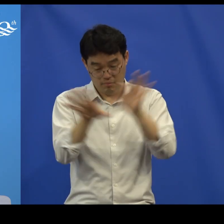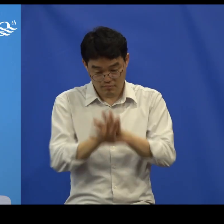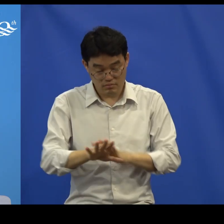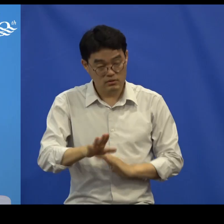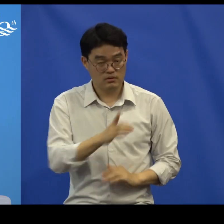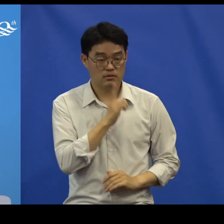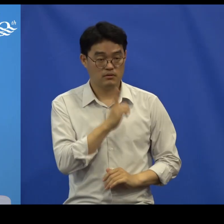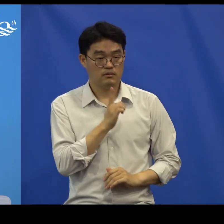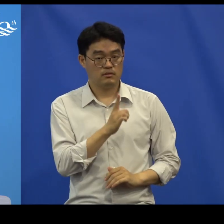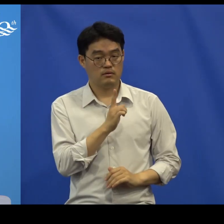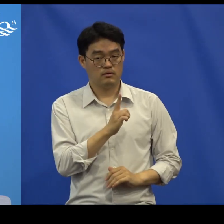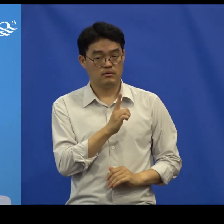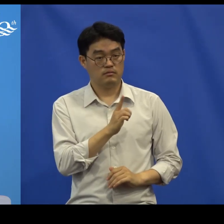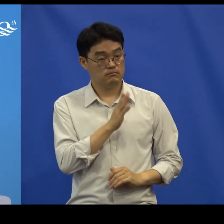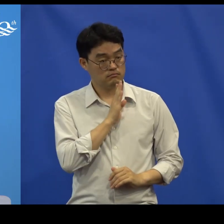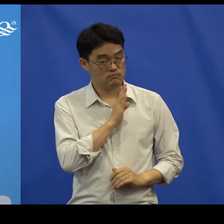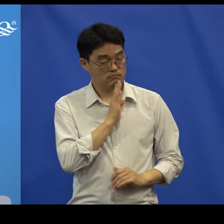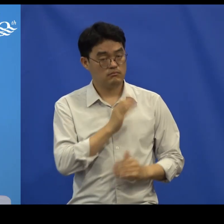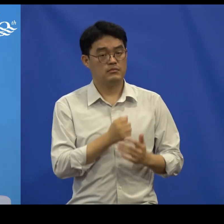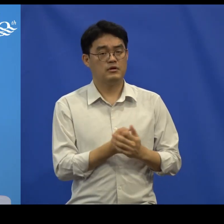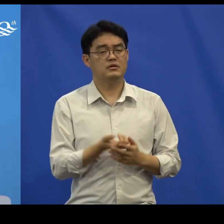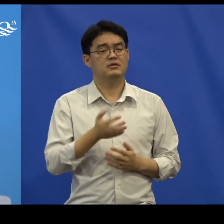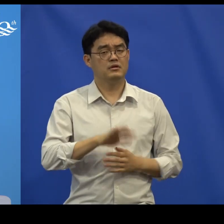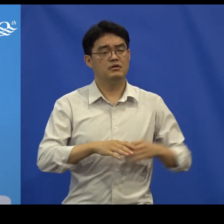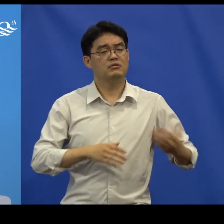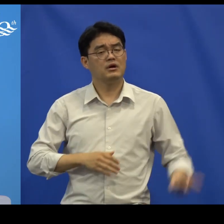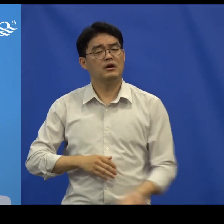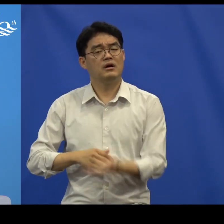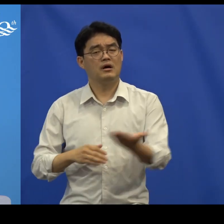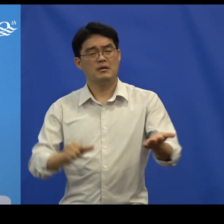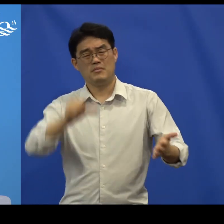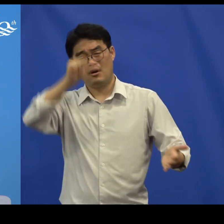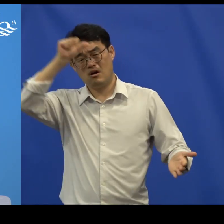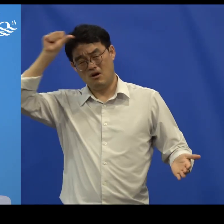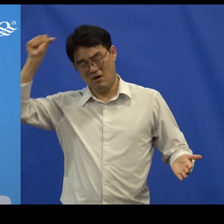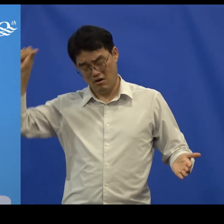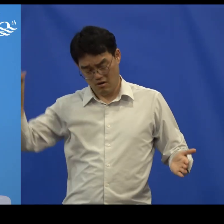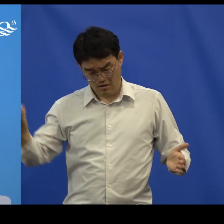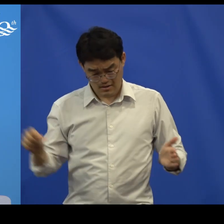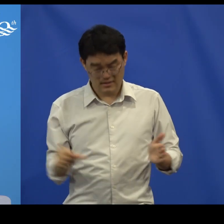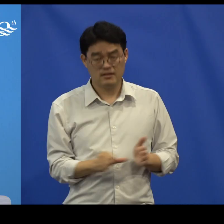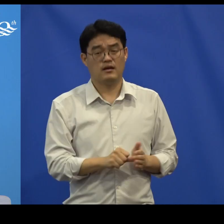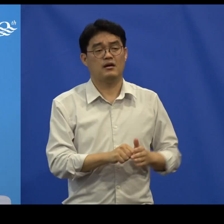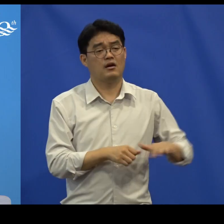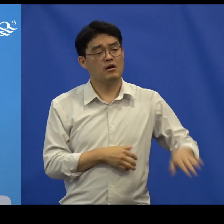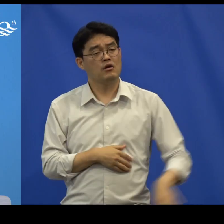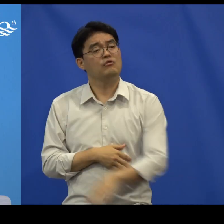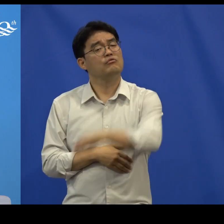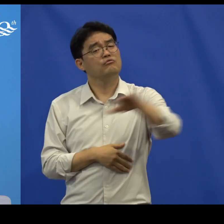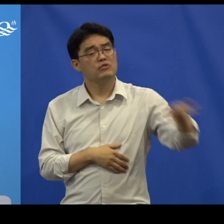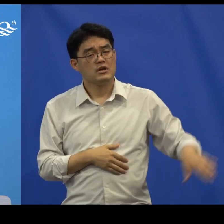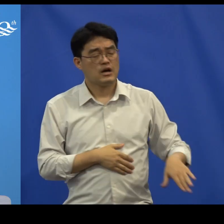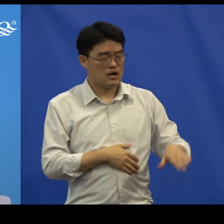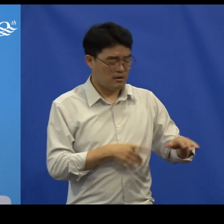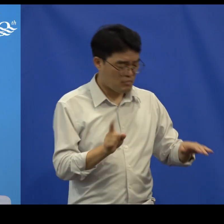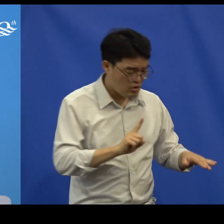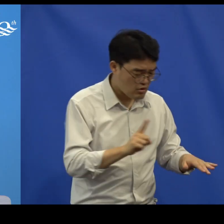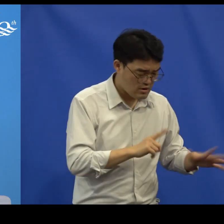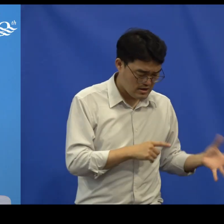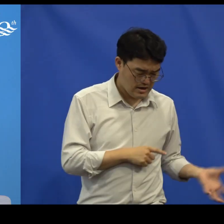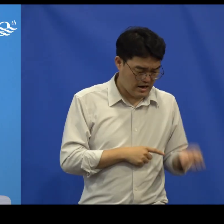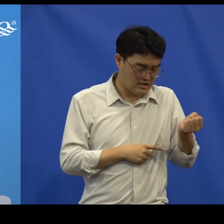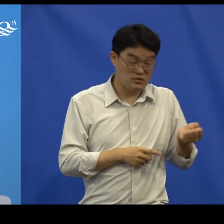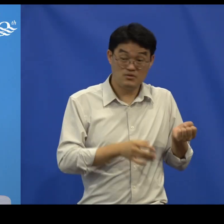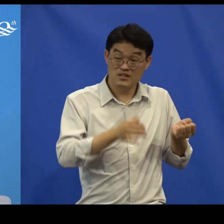우리의 공력 다 사라져요. 우리가 일평생 쌓았던 게 다, 전도서가 그 얘기를 하죠.